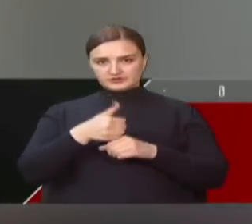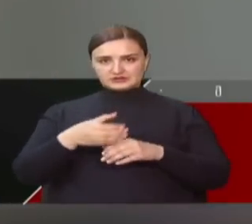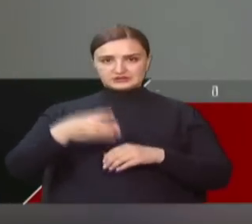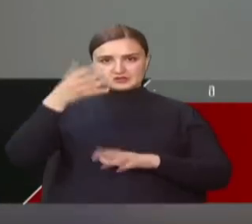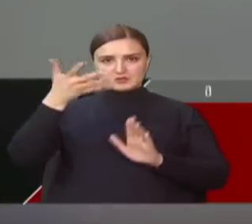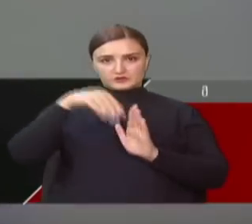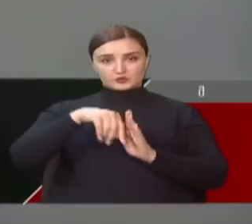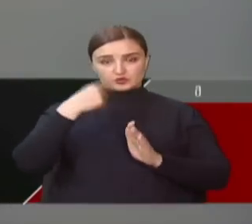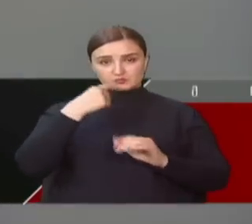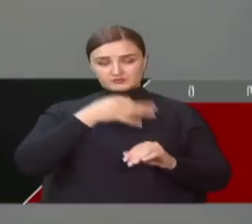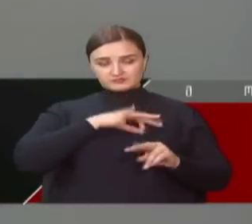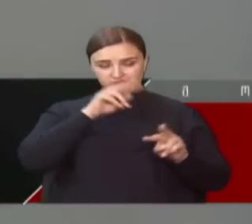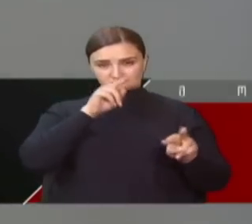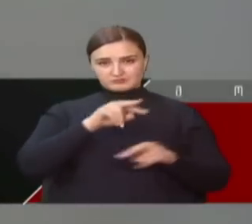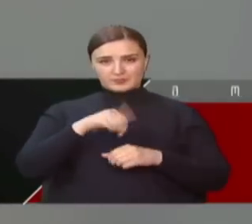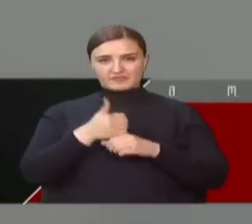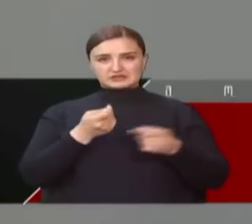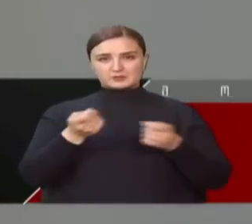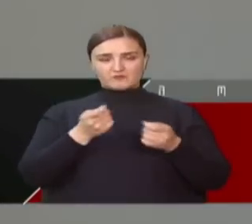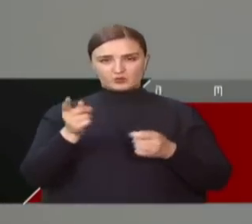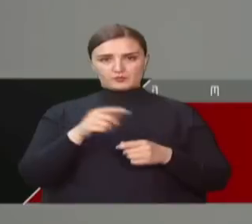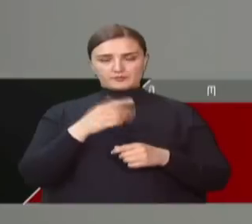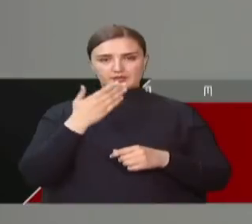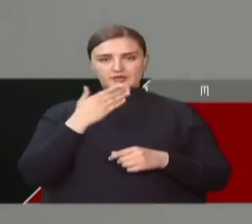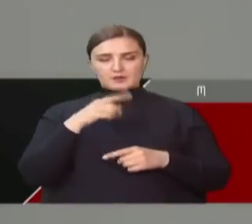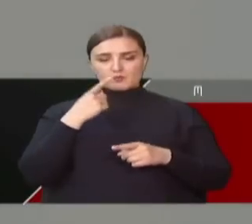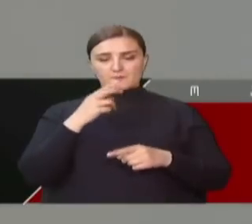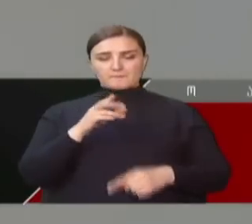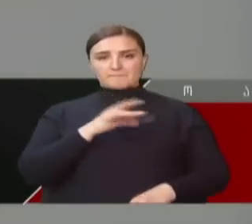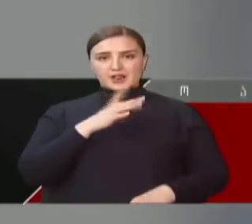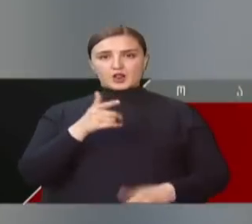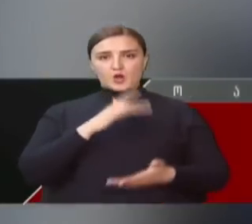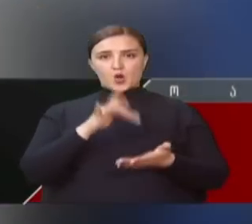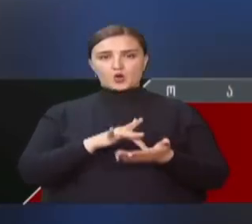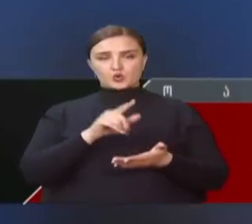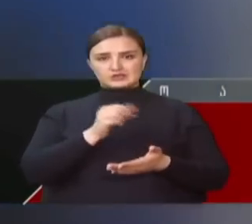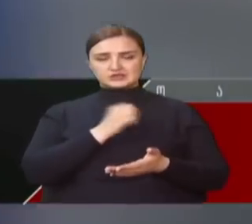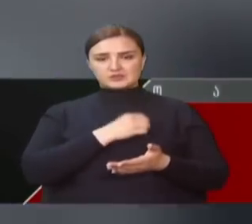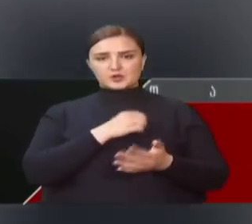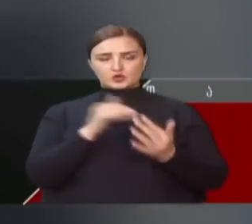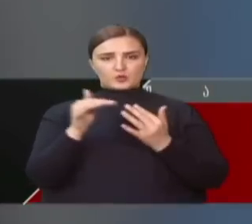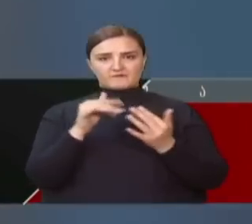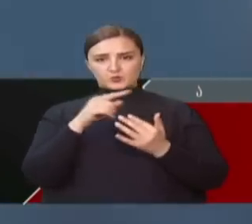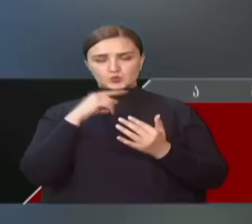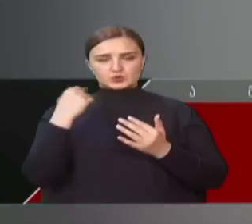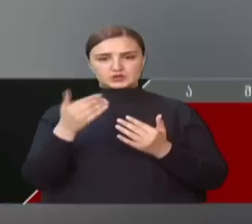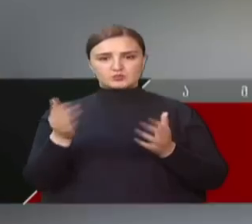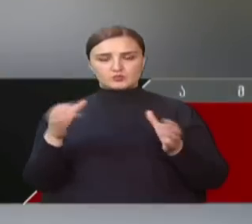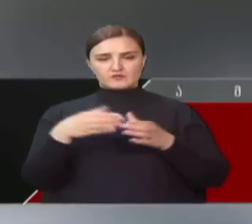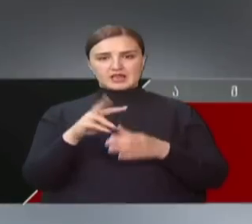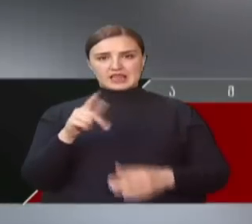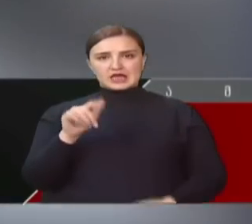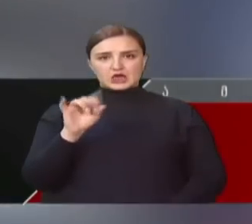gaaketes. Dazveris mtavari samartvelos prespikeris gantsxadebit Belgorodis olkshi samkhedro operatsias Rusetis mokhalakheebisgan shemdgari